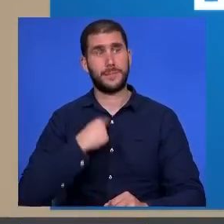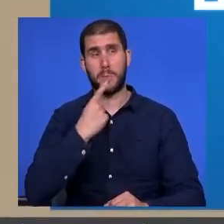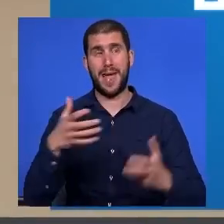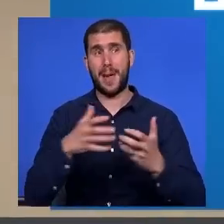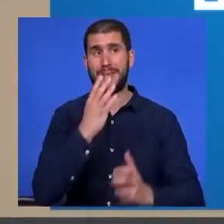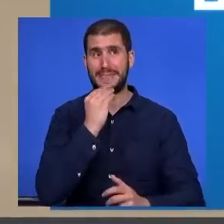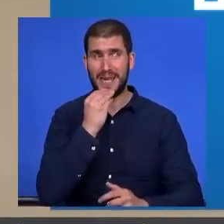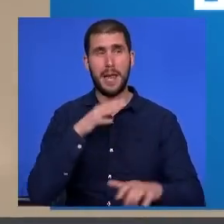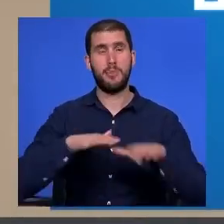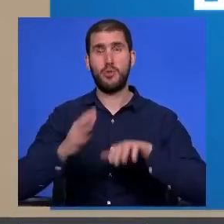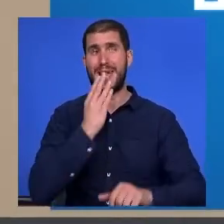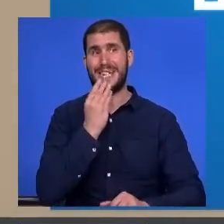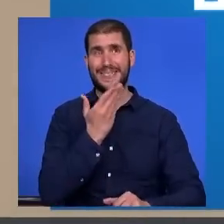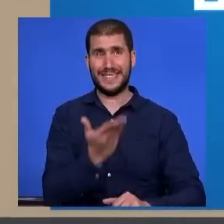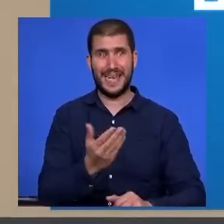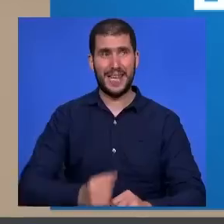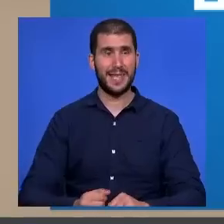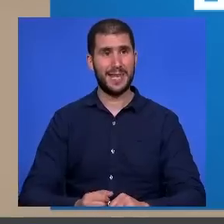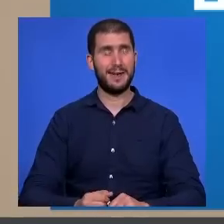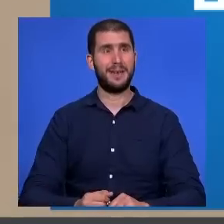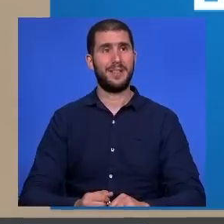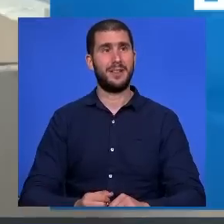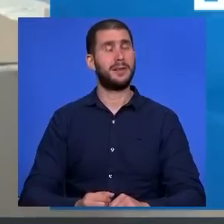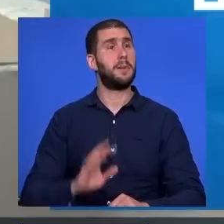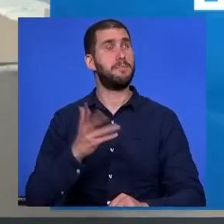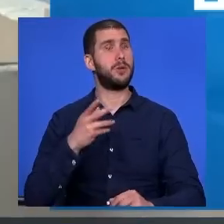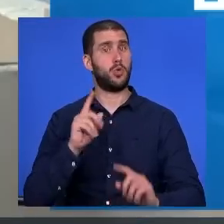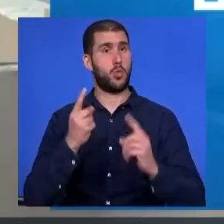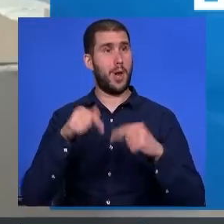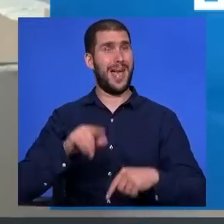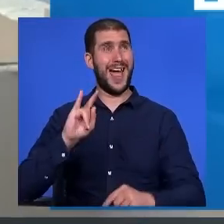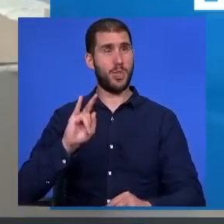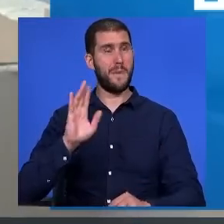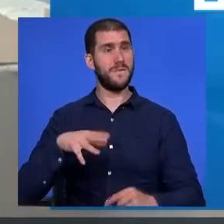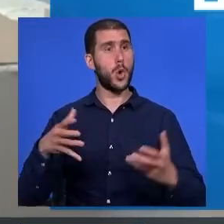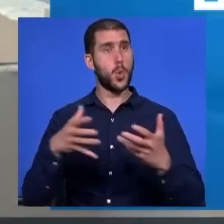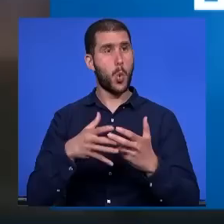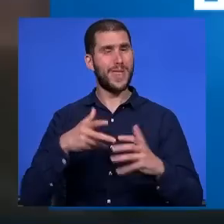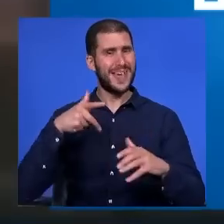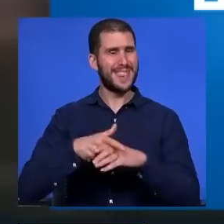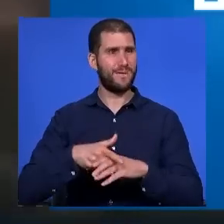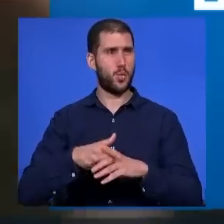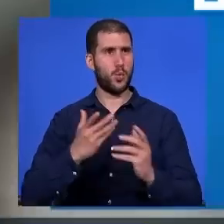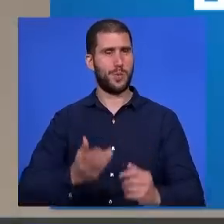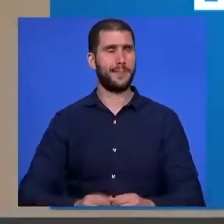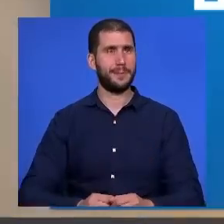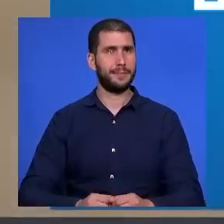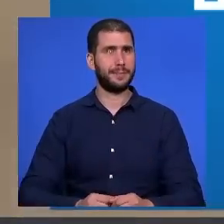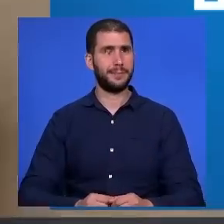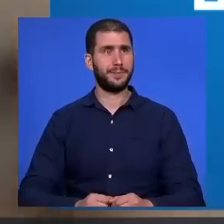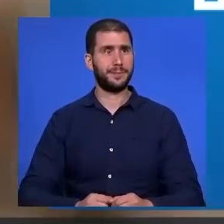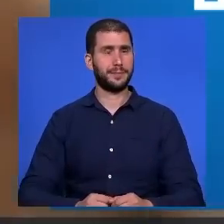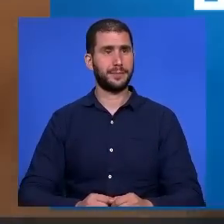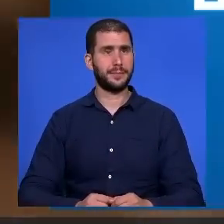الإسرائيلي والحكومة الإسرائيلية إنما نتعرض له وتتعرض له الخرطوم وما يتعرض له قوات الدعم السريع